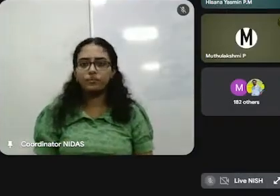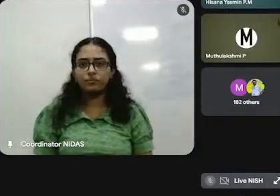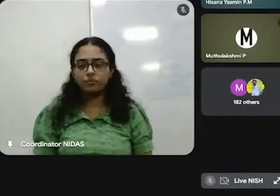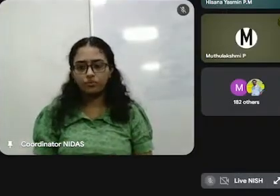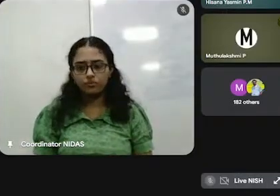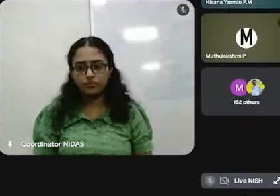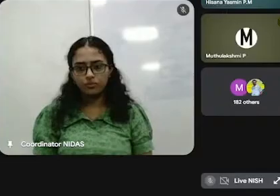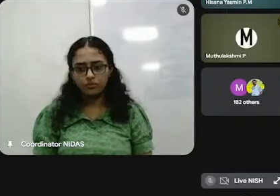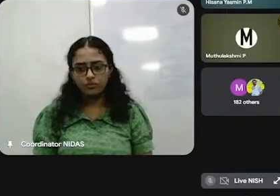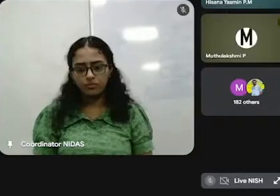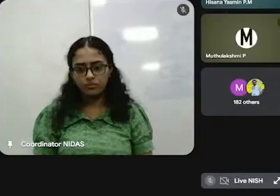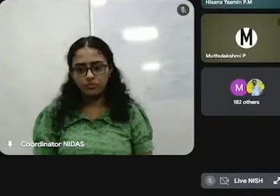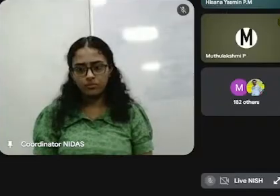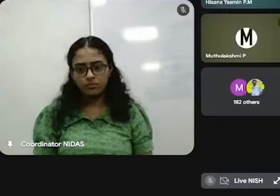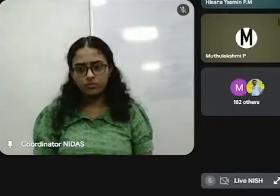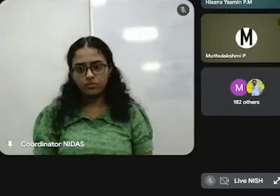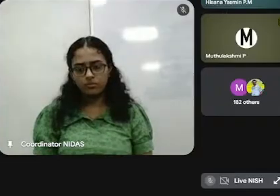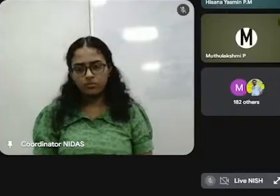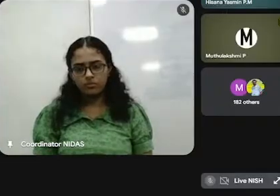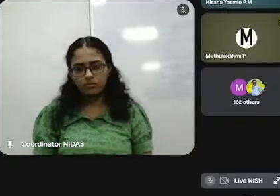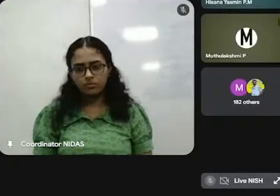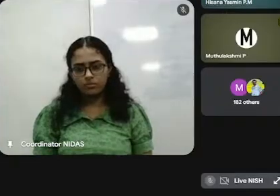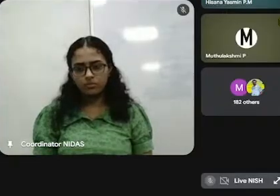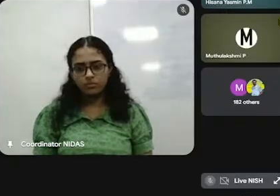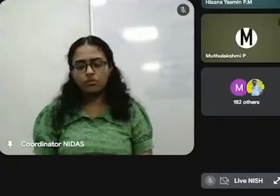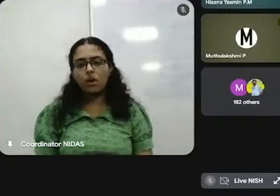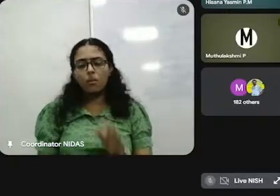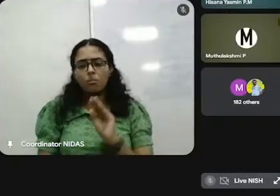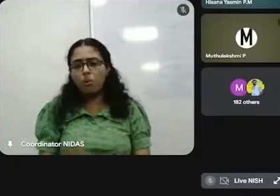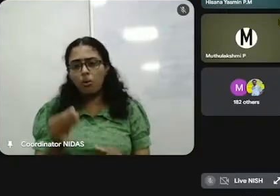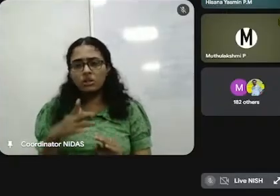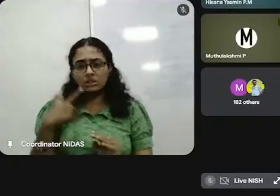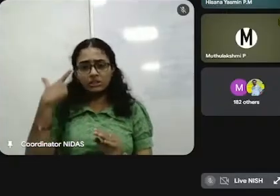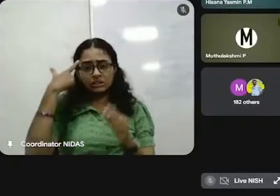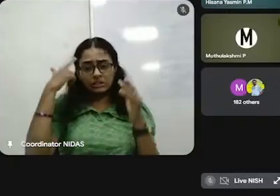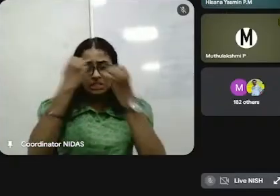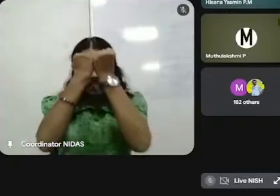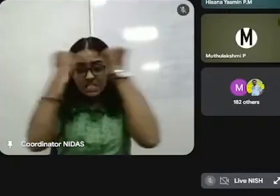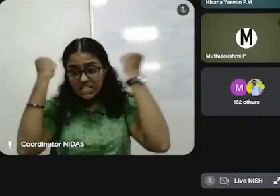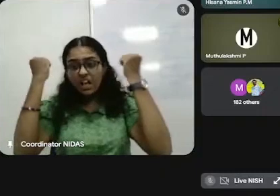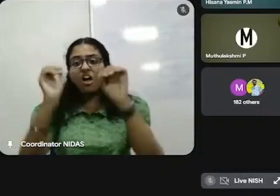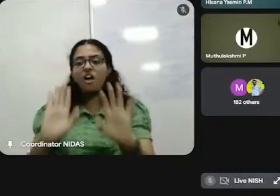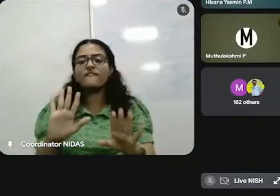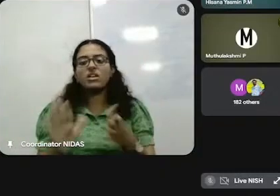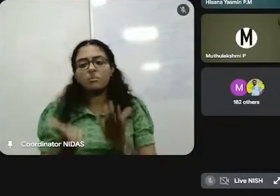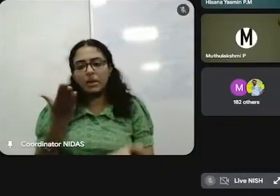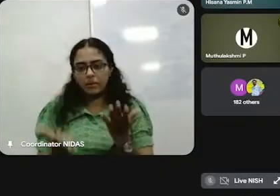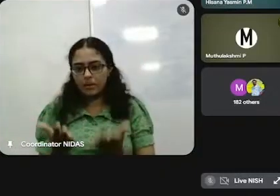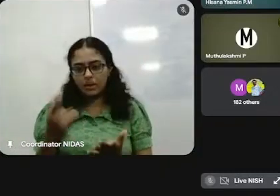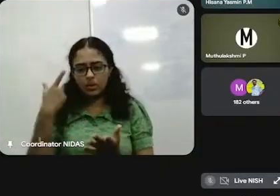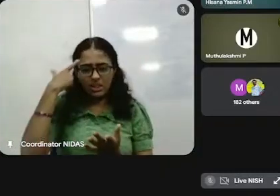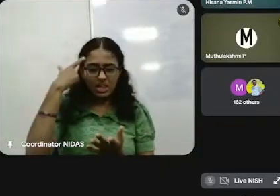ഇല്ല. ഓക്കെ, അങ്ങനെ ഭയങ്കര ശക്തിയിൽ വലിച്ചു കെട്ടിയത് കൊണ്ടാവാം, അല്ലെങ്കിൽ